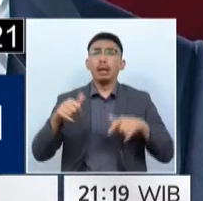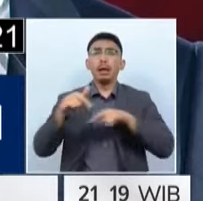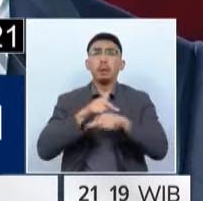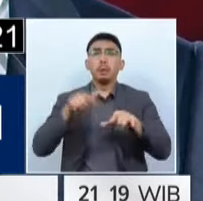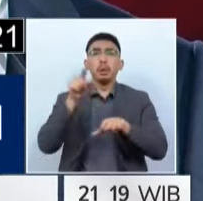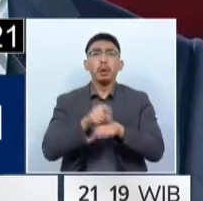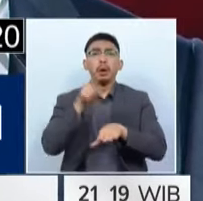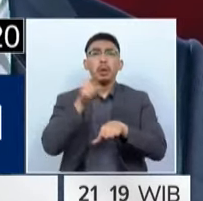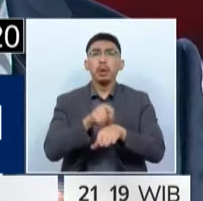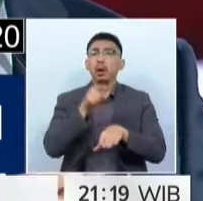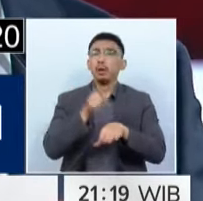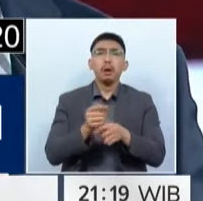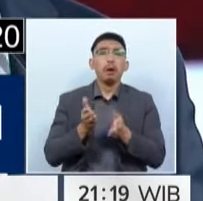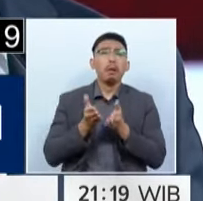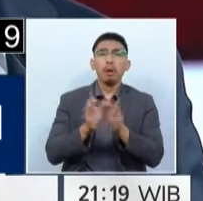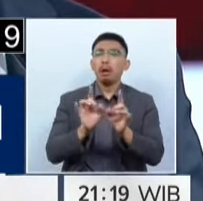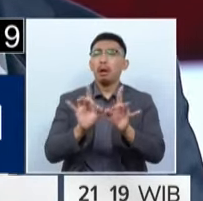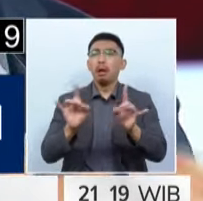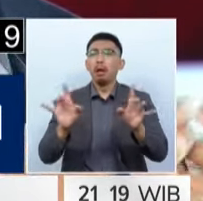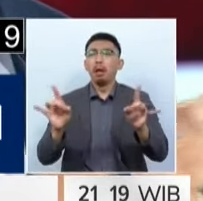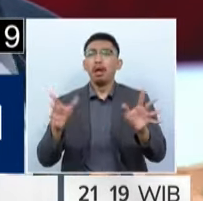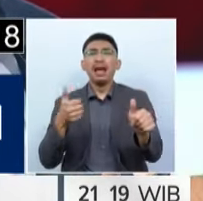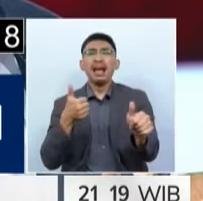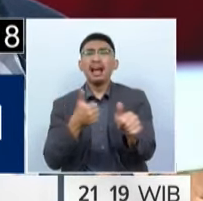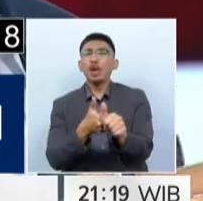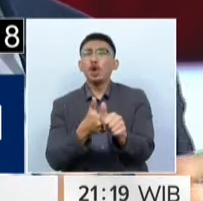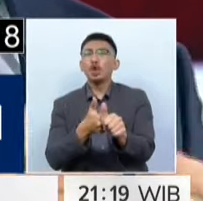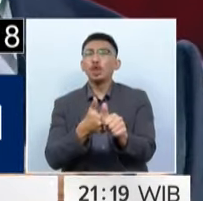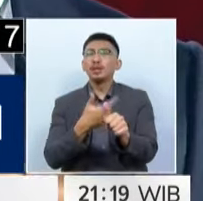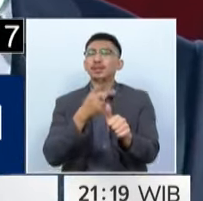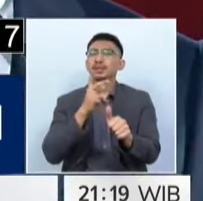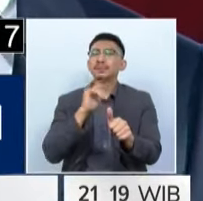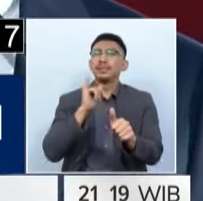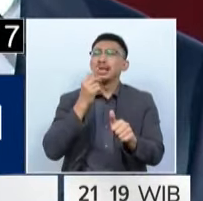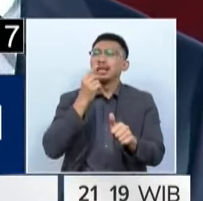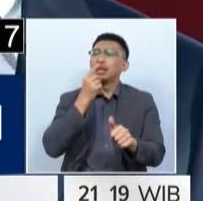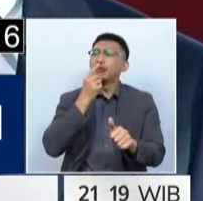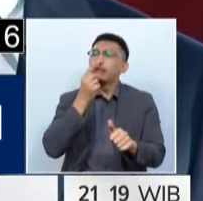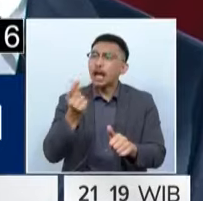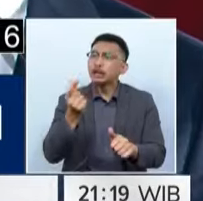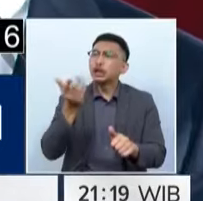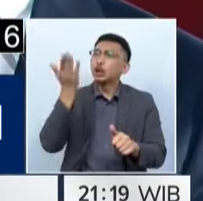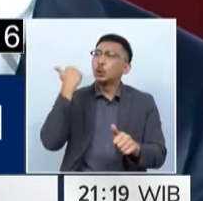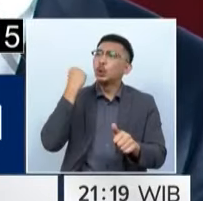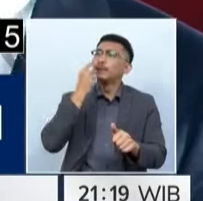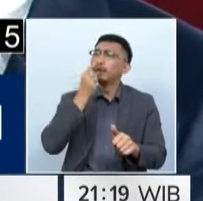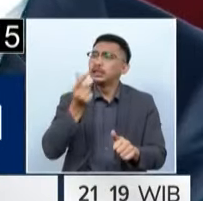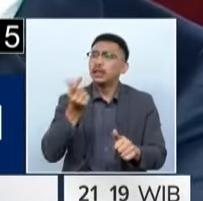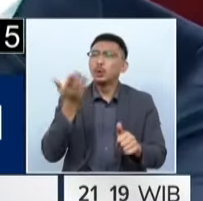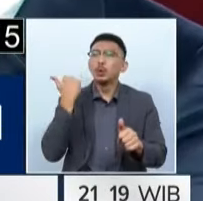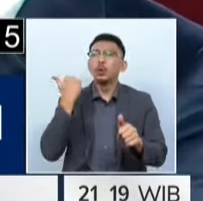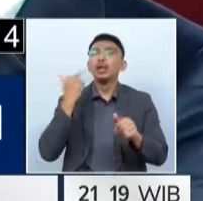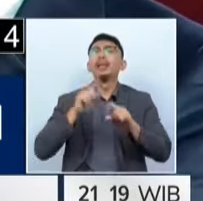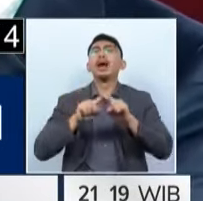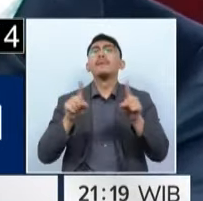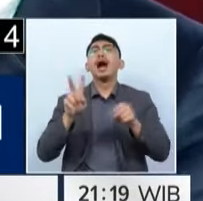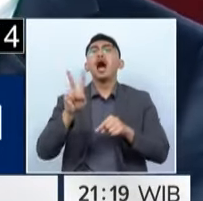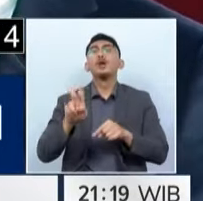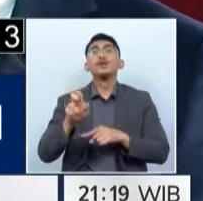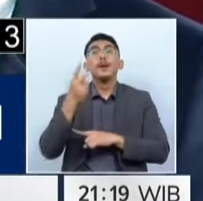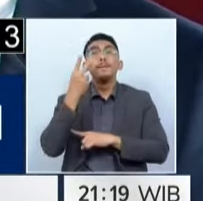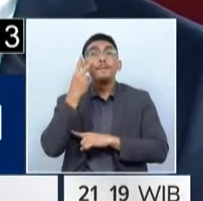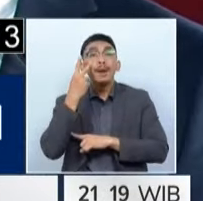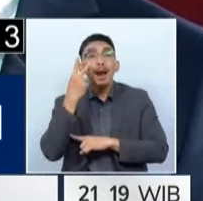dan berdasarkan preferensi masa lalu tapi justru harus mencerminkan kebutuhan masa depan